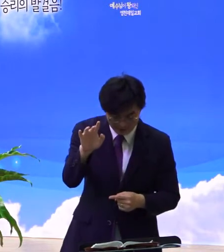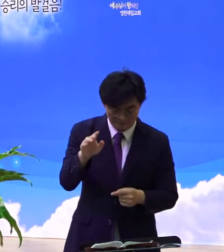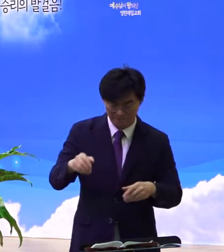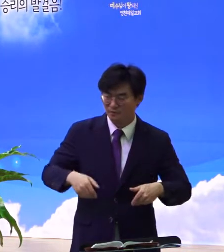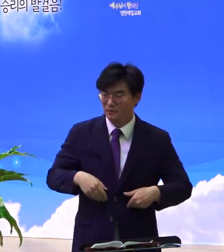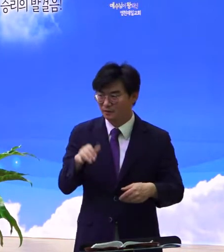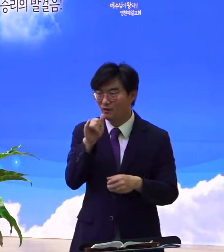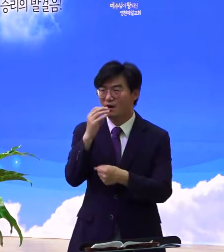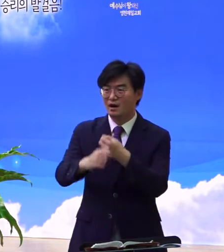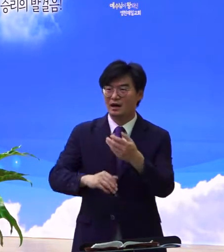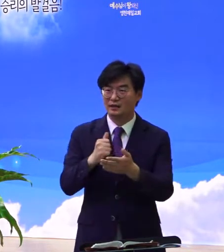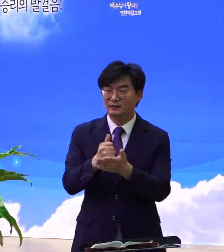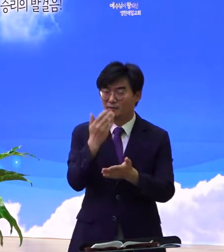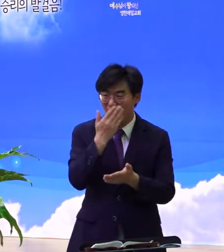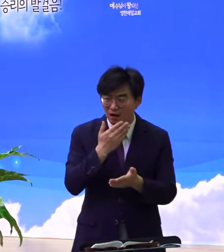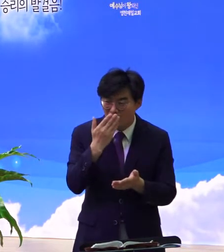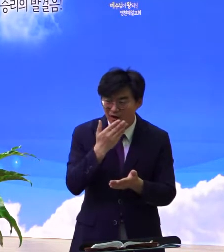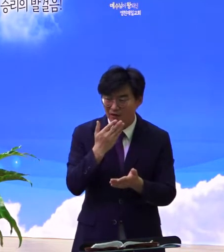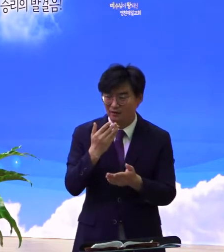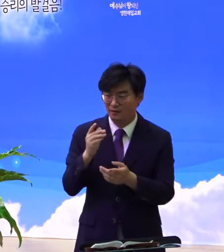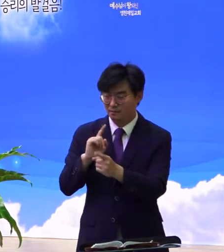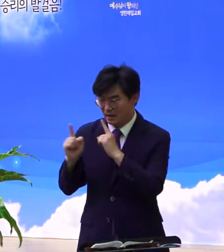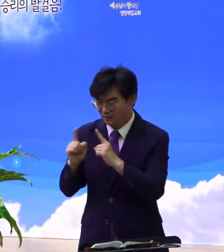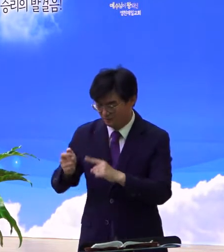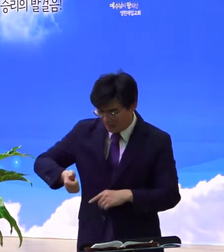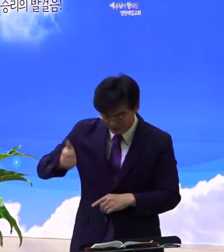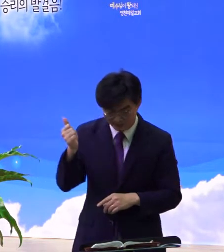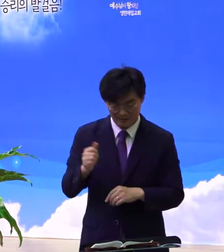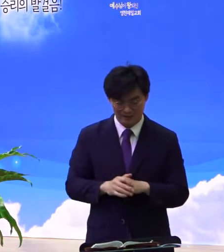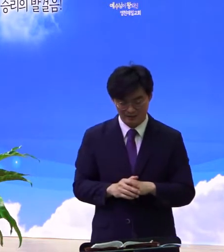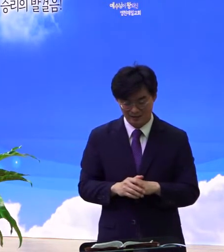하나님의 말씀이 꿀과 송이꿀보다 더